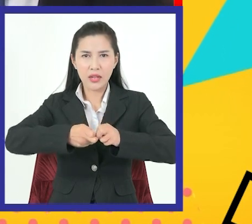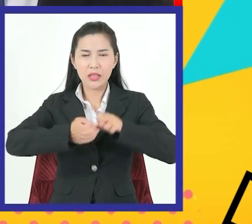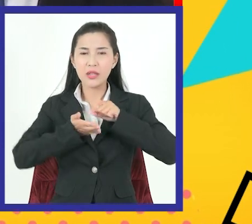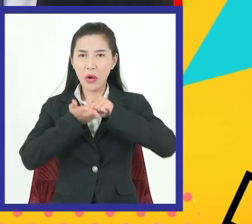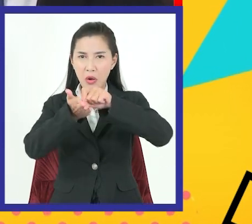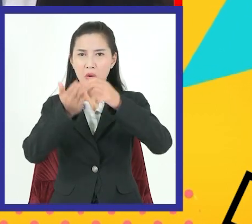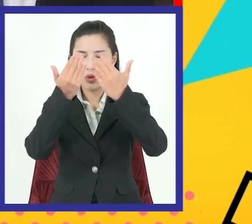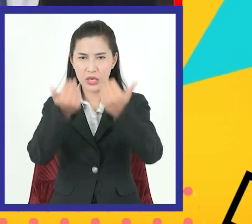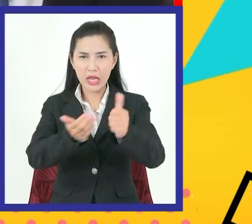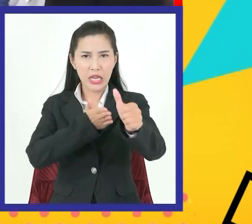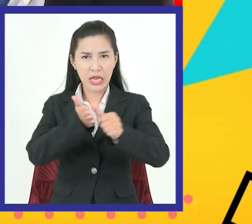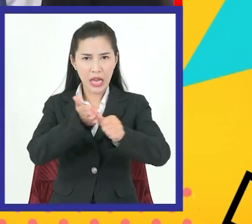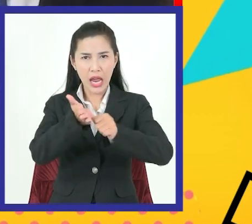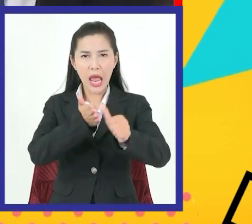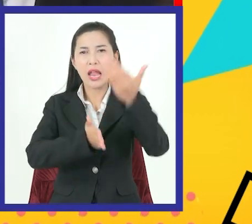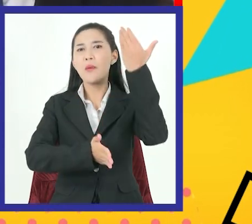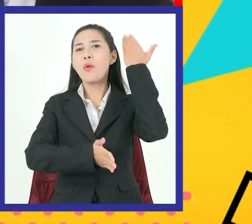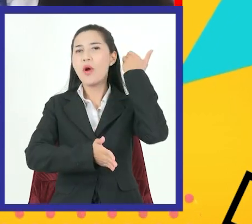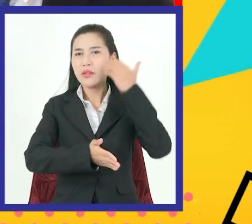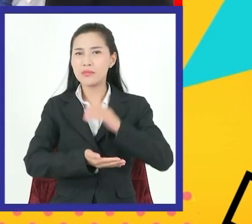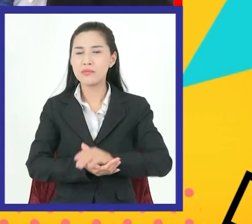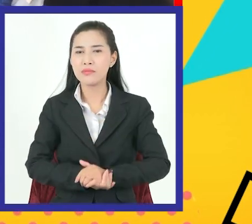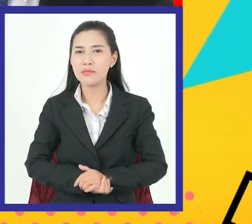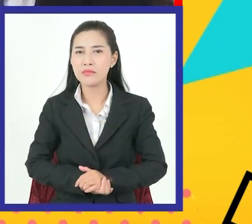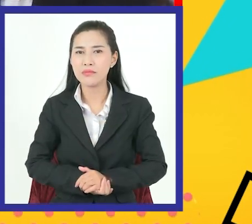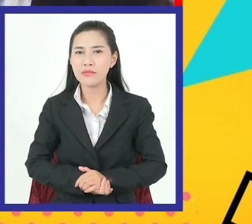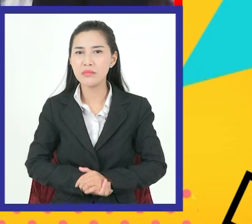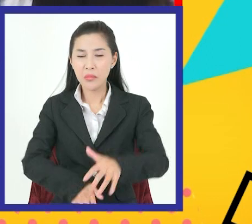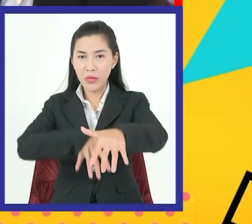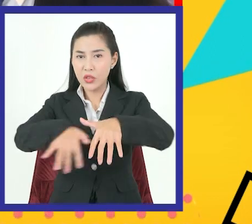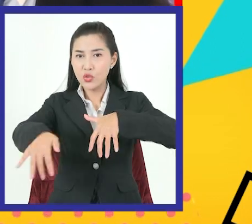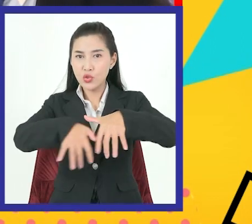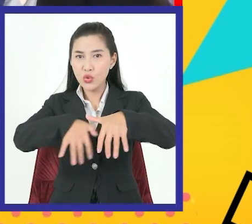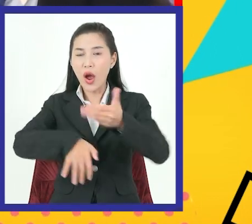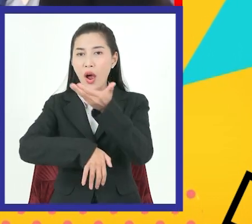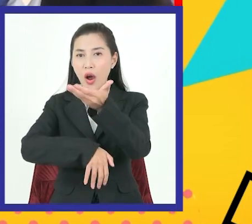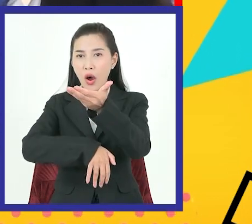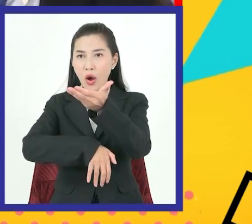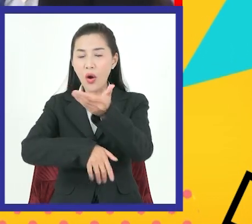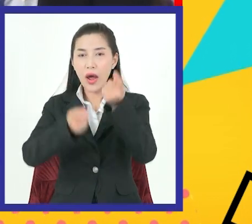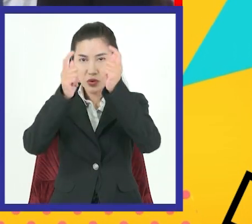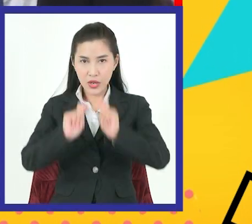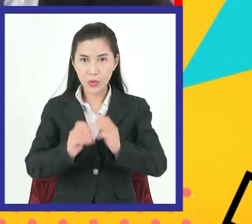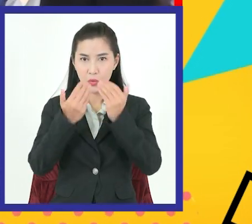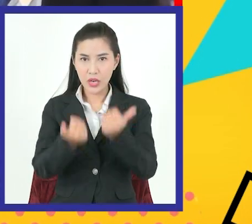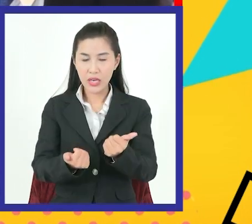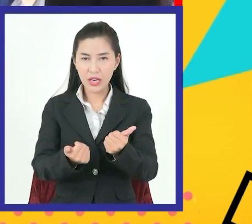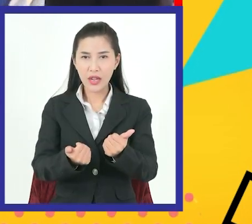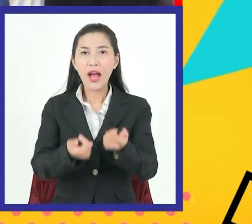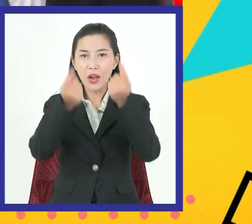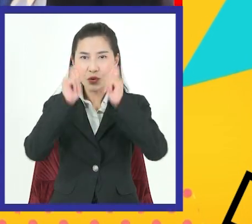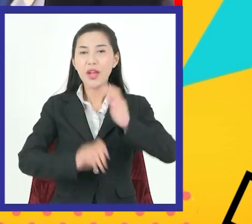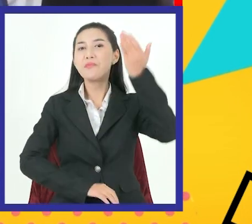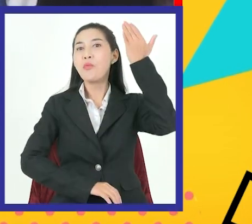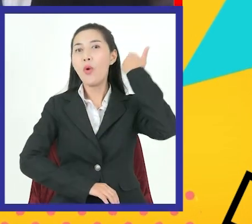วันนี้เราแก้ไขให้ตั้งแต่เมื่อวานแล้วครับประชาชนไปขอใบอนุญาตวันนี้เราอนุญาตให้